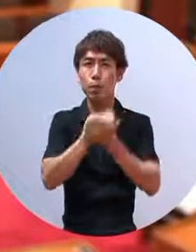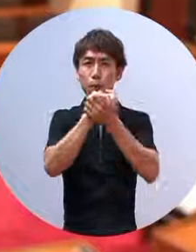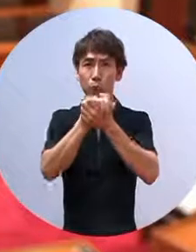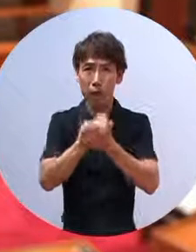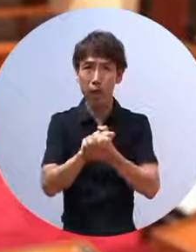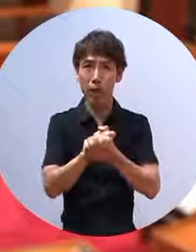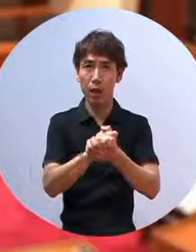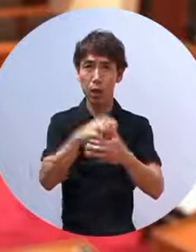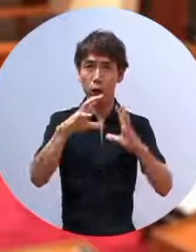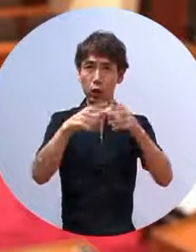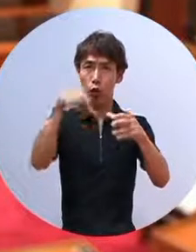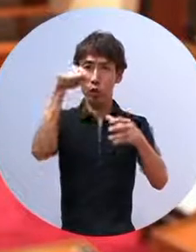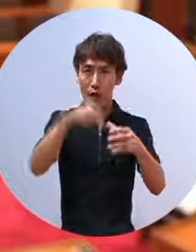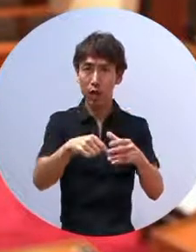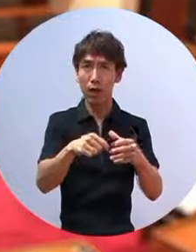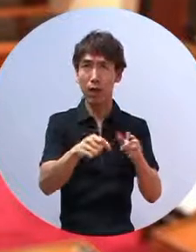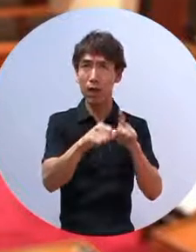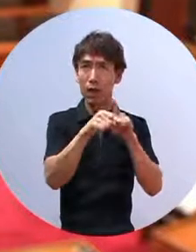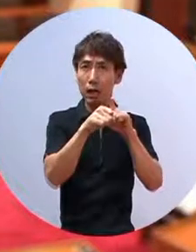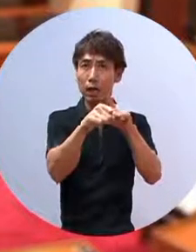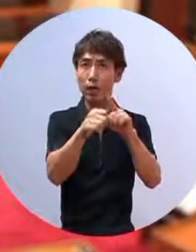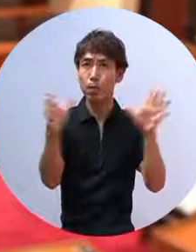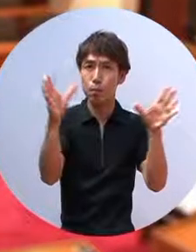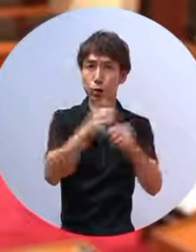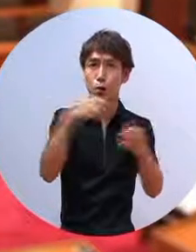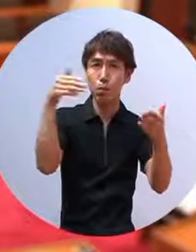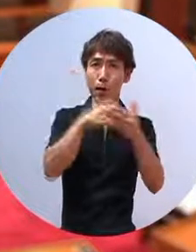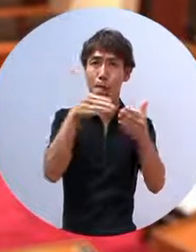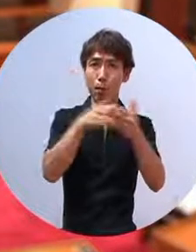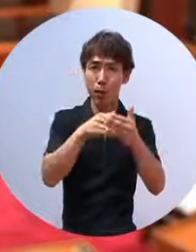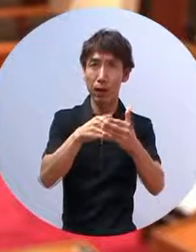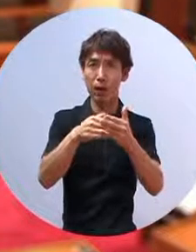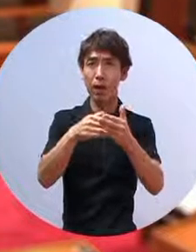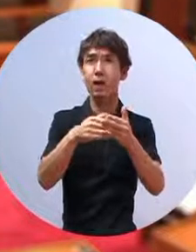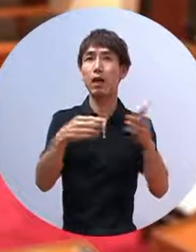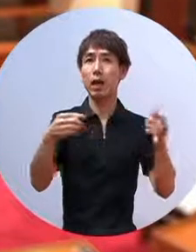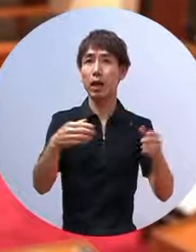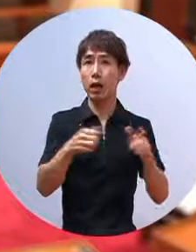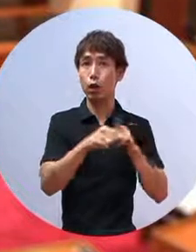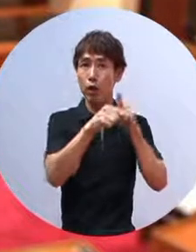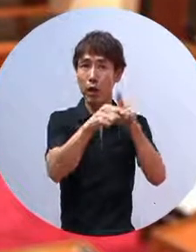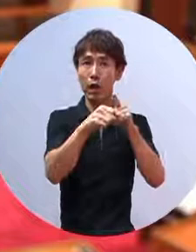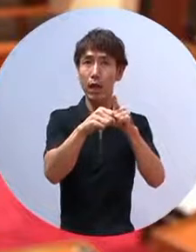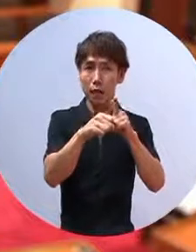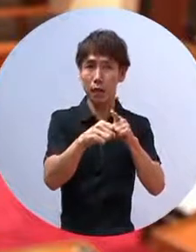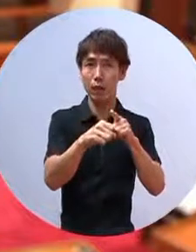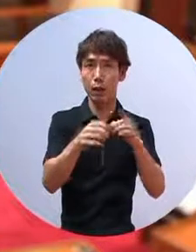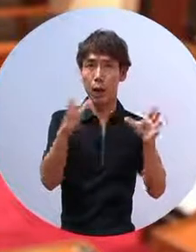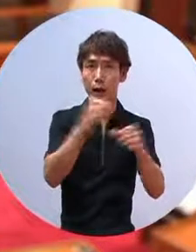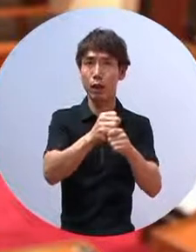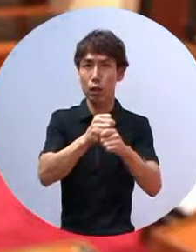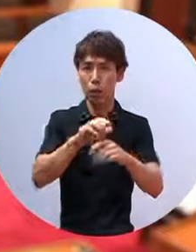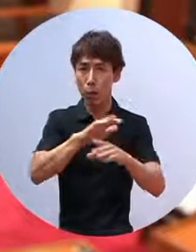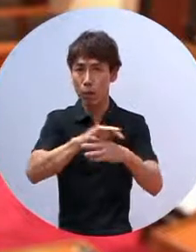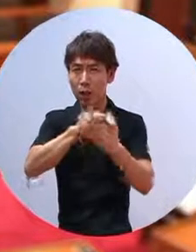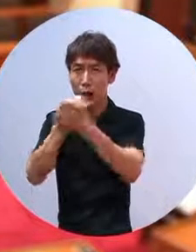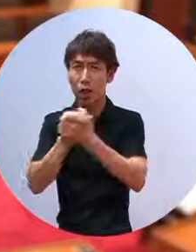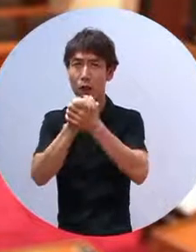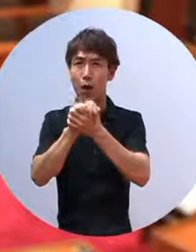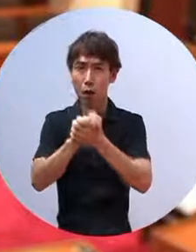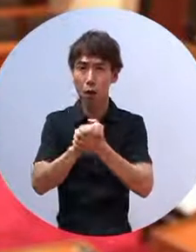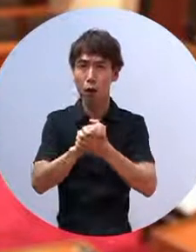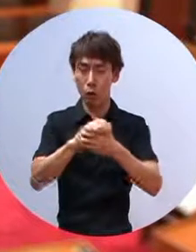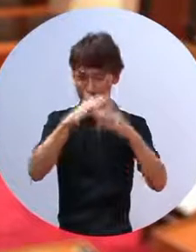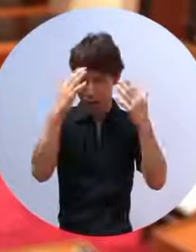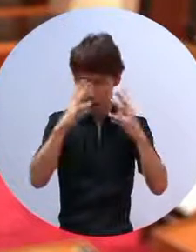消す日まで、核兵器の廃絶と恒久平和の実現を世界の自治体に呼びかけ、その輪